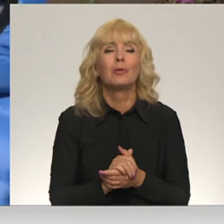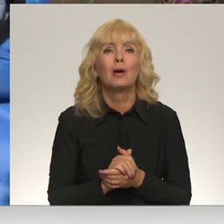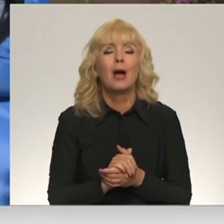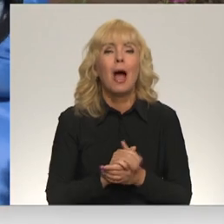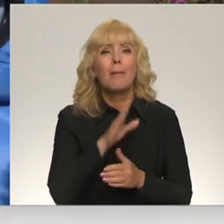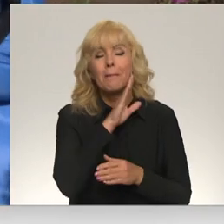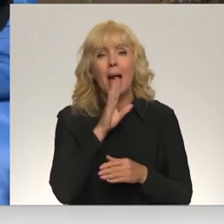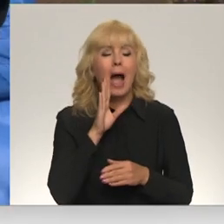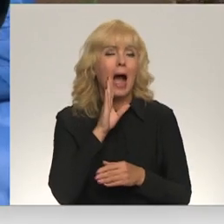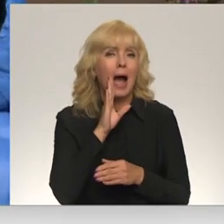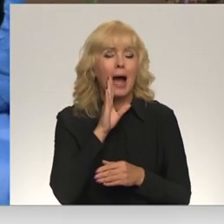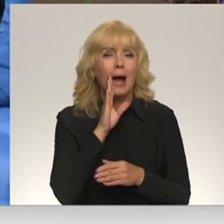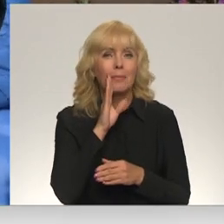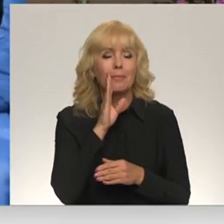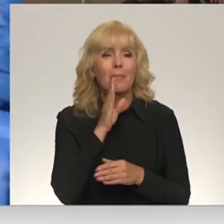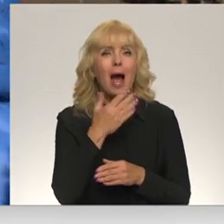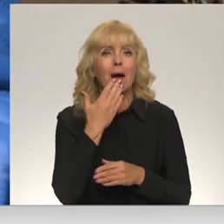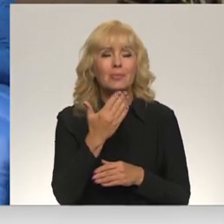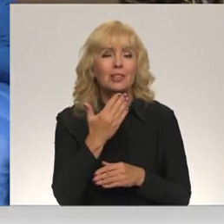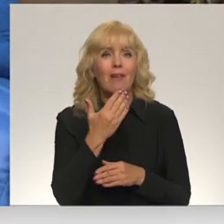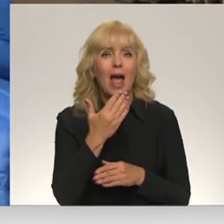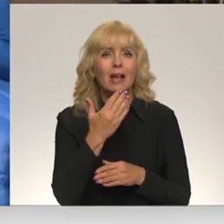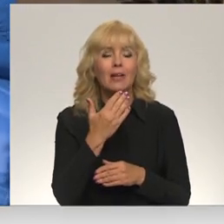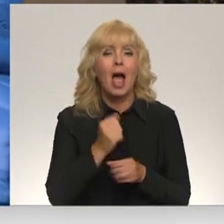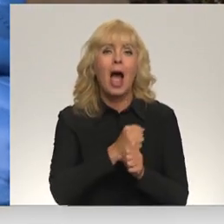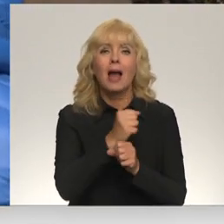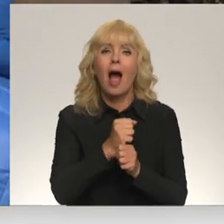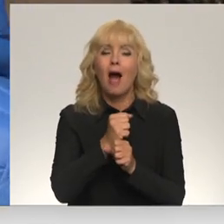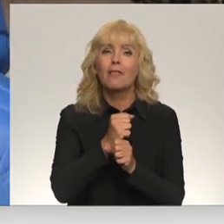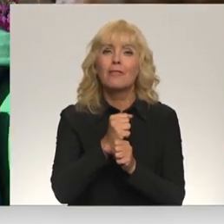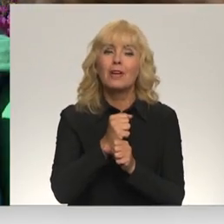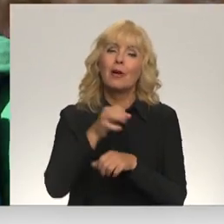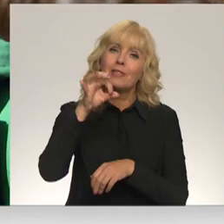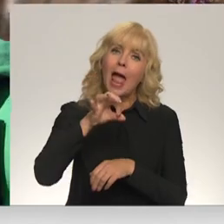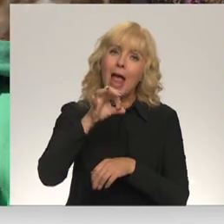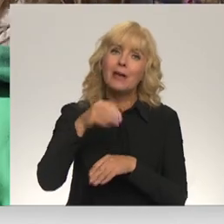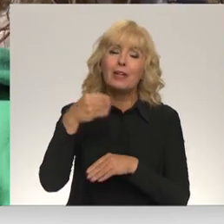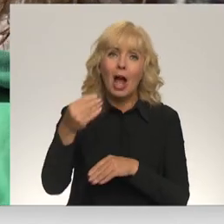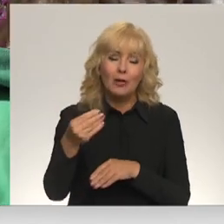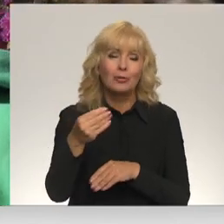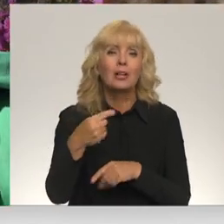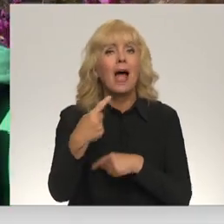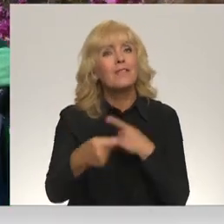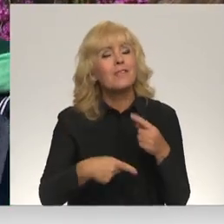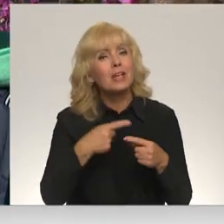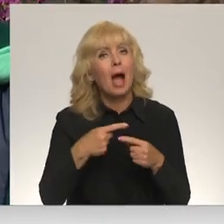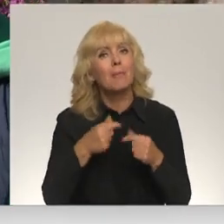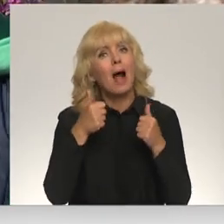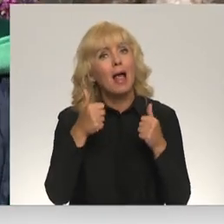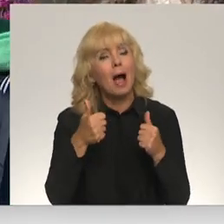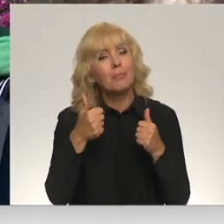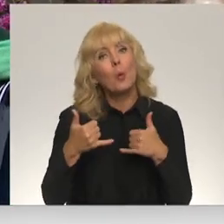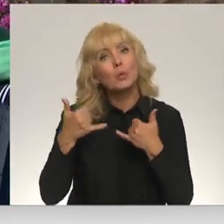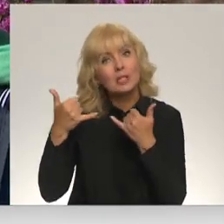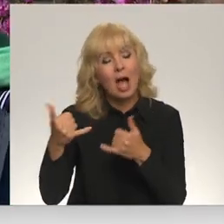mammu un te iedot kafiju un tēju. Laik vienmēr kaut ko labu uzdevināt,